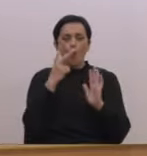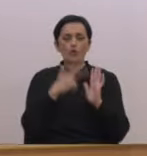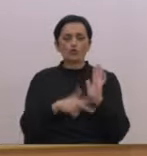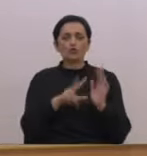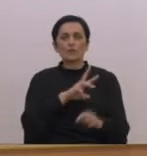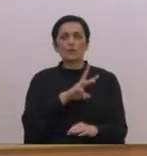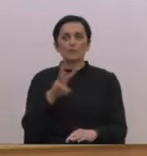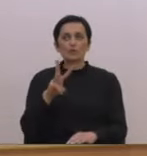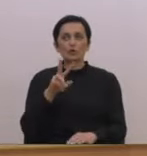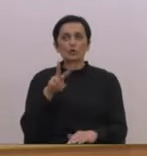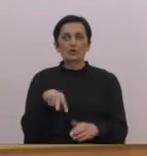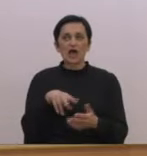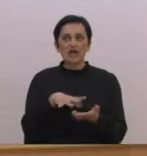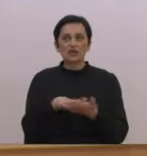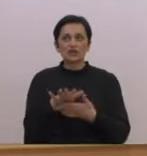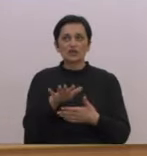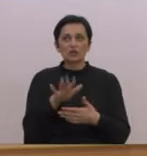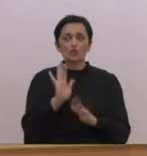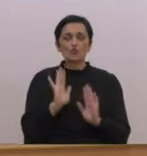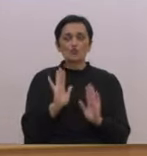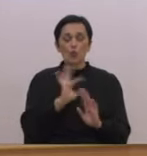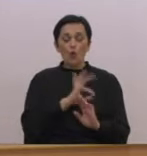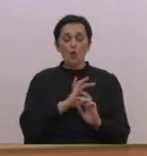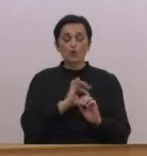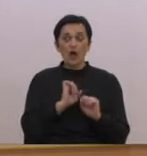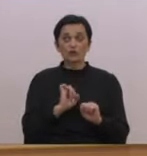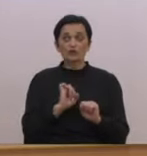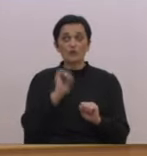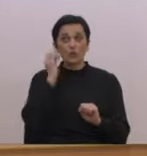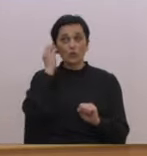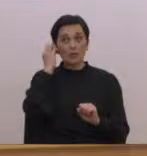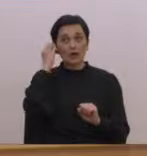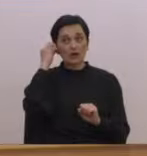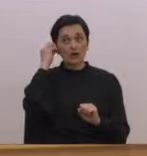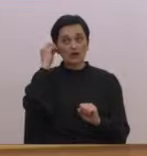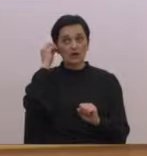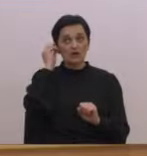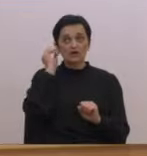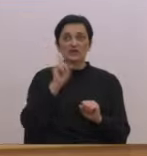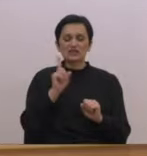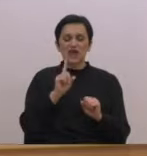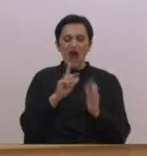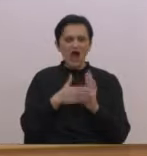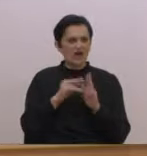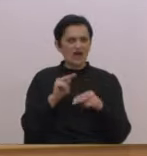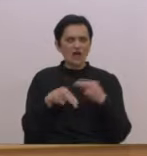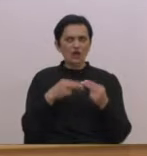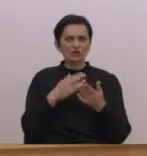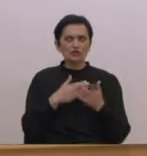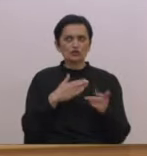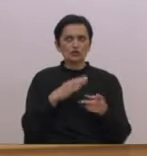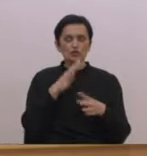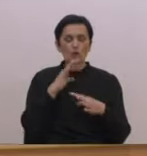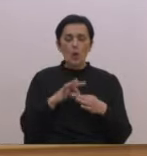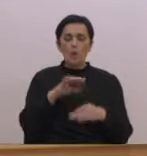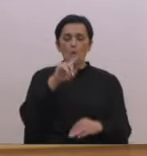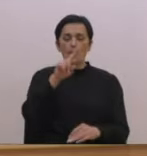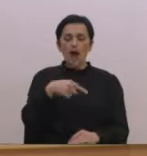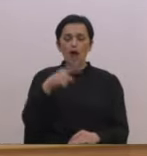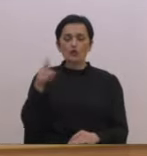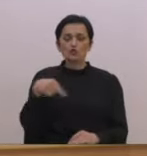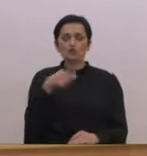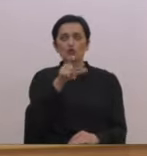Sada, Sada, Sada, Sada, Sada, Sada, Sada, Sada, Sada, Tot așa că unde a găsit madame Enema,